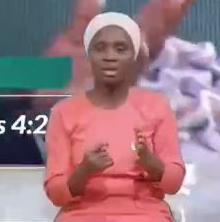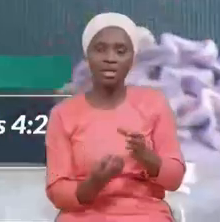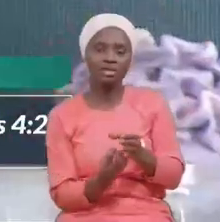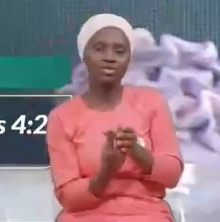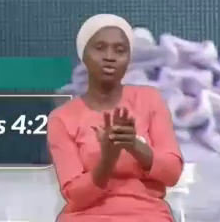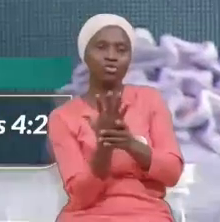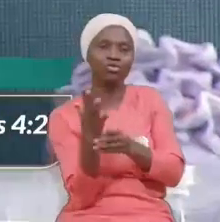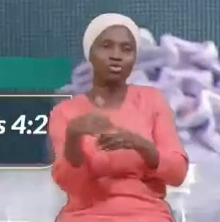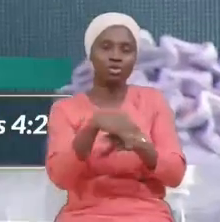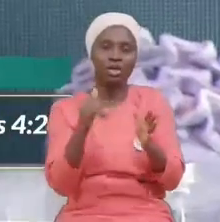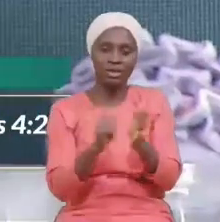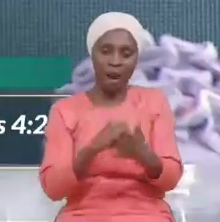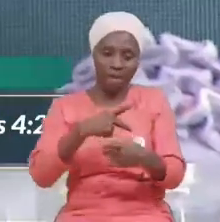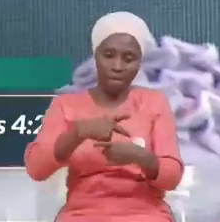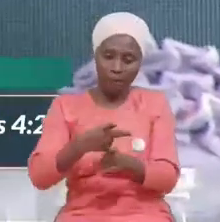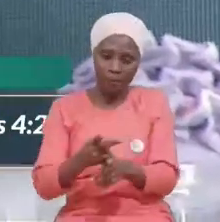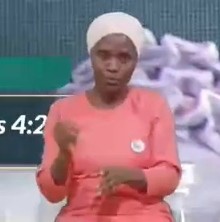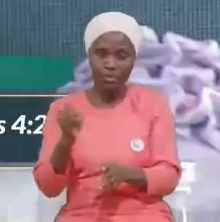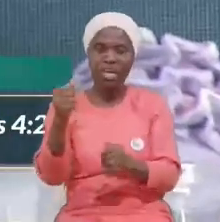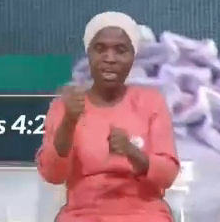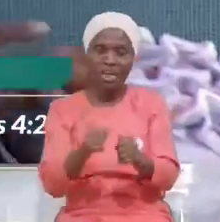Ça, c'est la source même qui produit la vie.